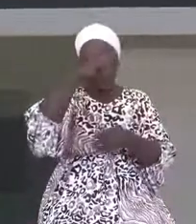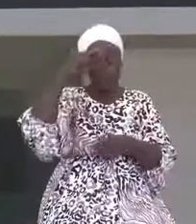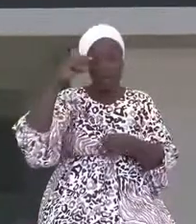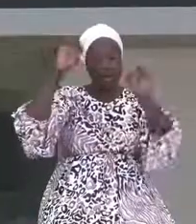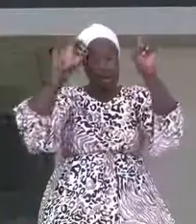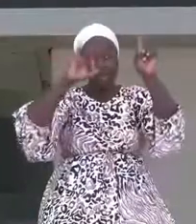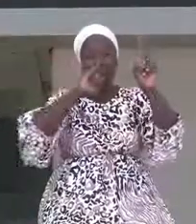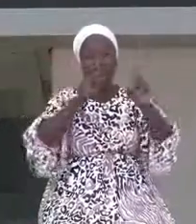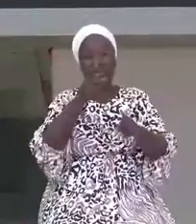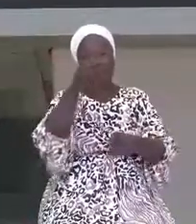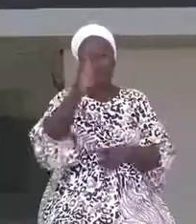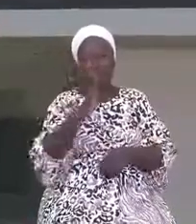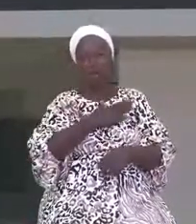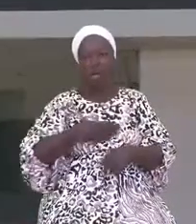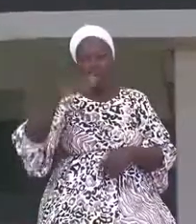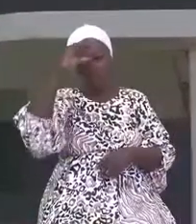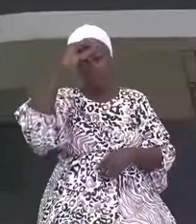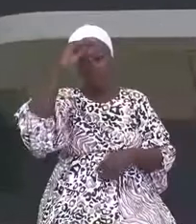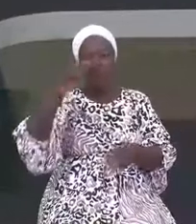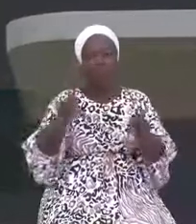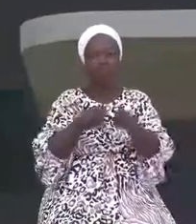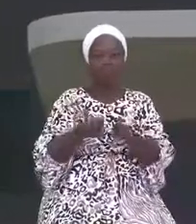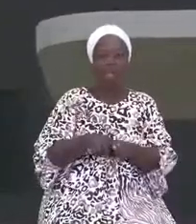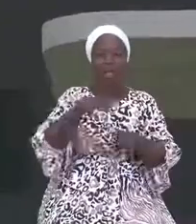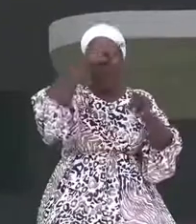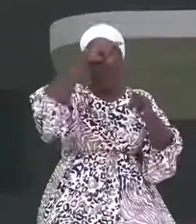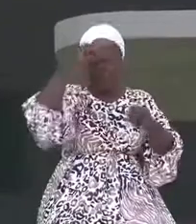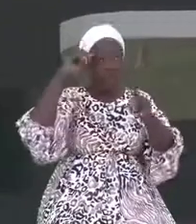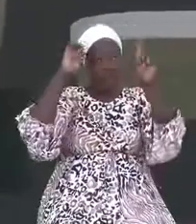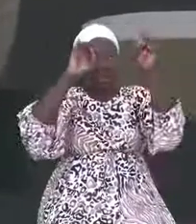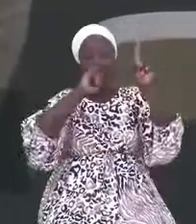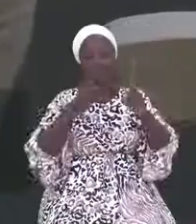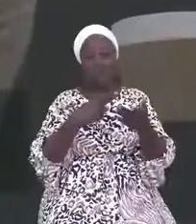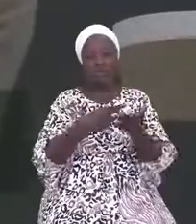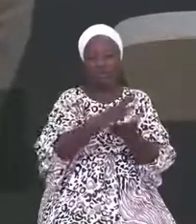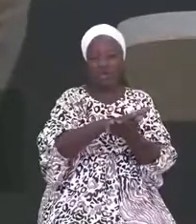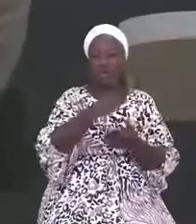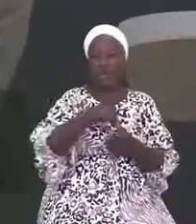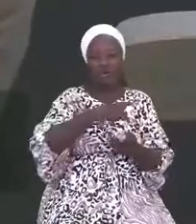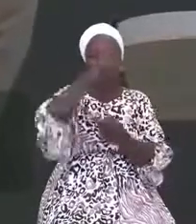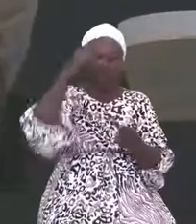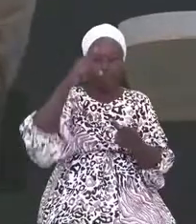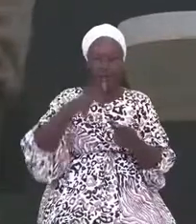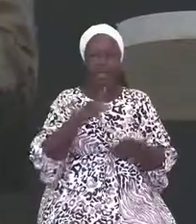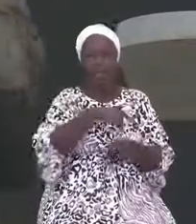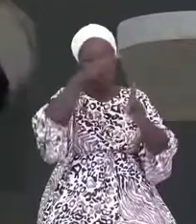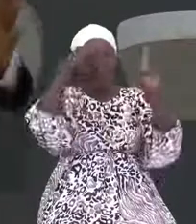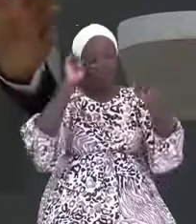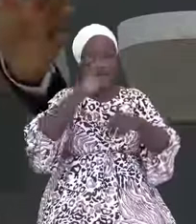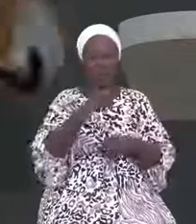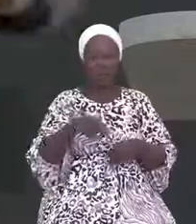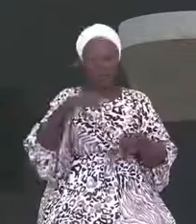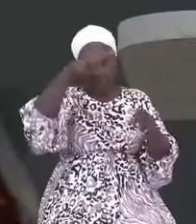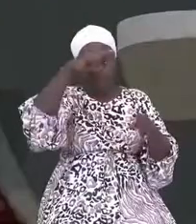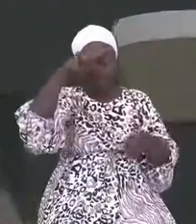l'homme. Parce qu'il est juste et parfait. Parce qu'il a vécu